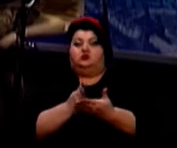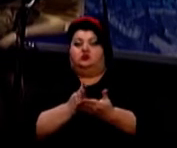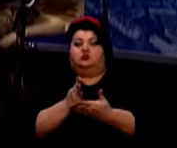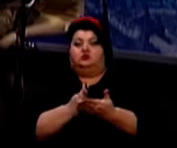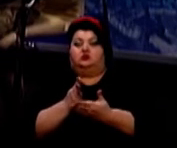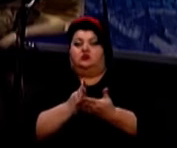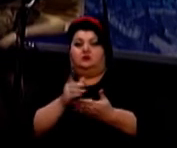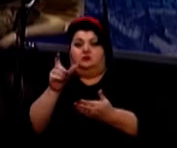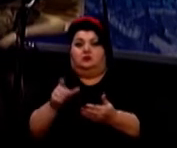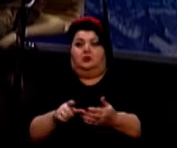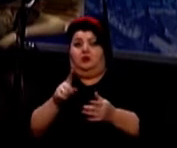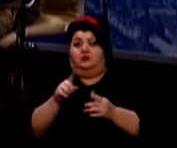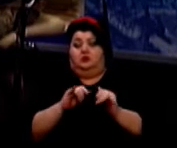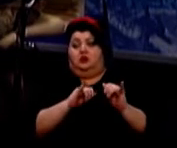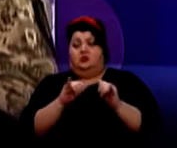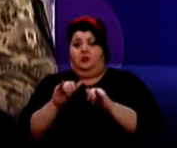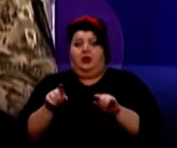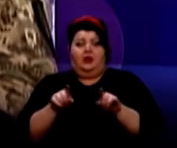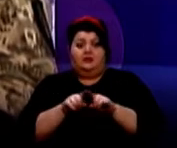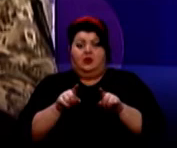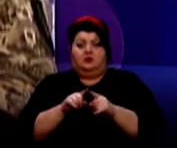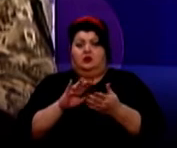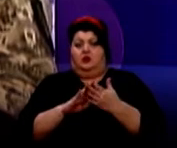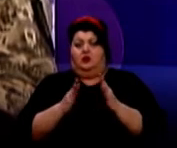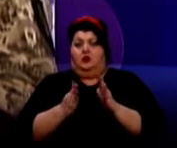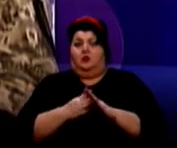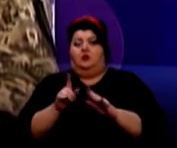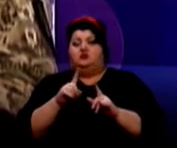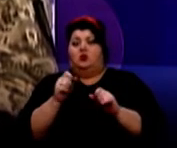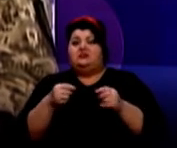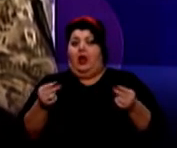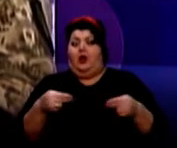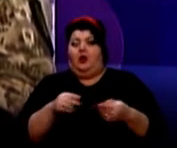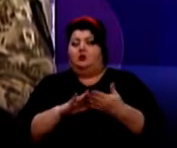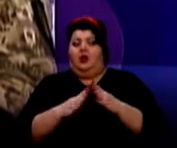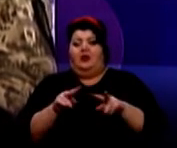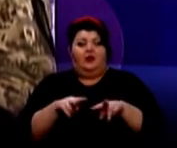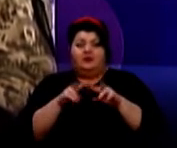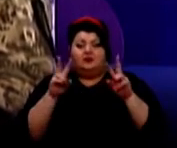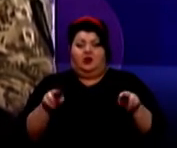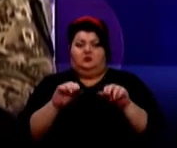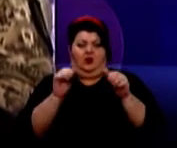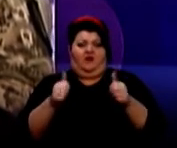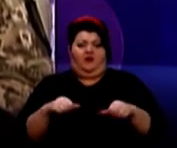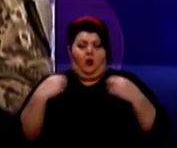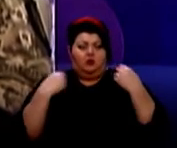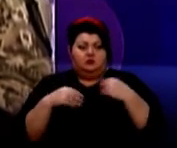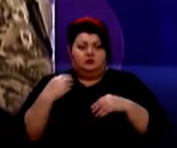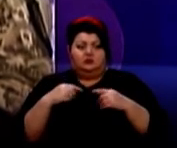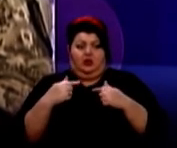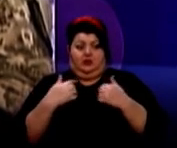Строковики забезпечуються так же саме на тих же умовах, що військовослужбовці за контрактом. Така ж сама військова форма, як зараз